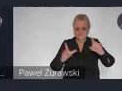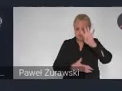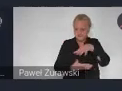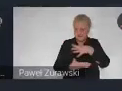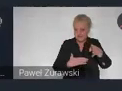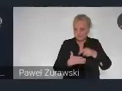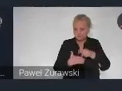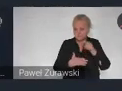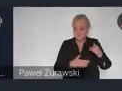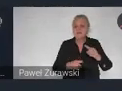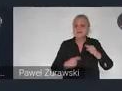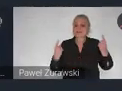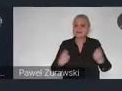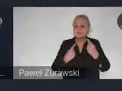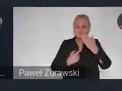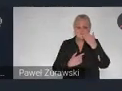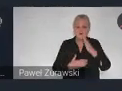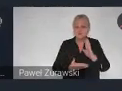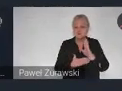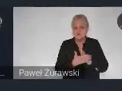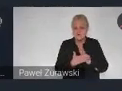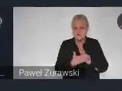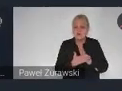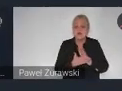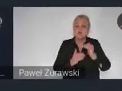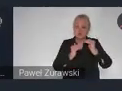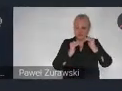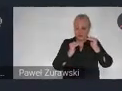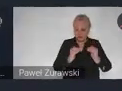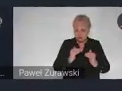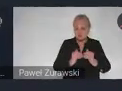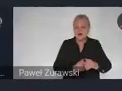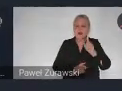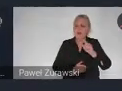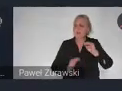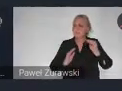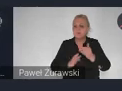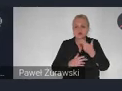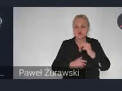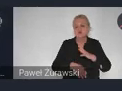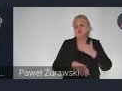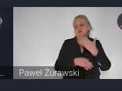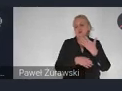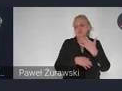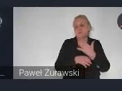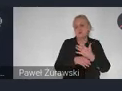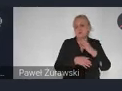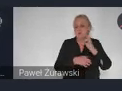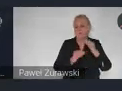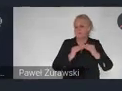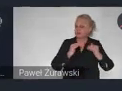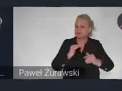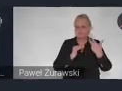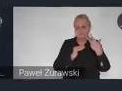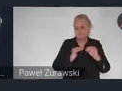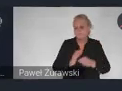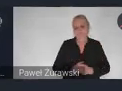dotyczy to tych sytuacji jeśli średnia jest niższa ale nie mniejsza niż 50%.